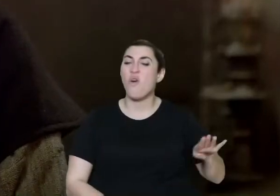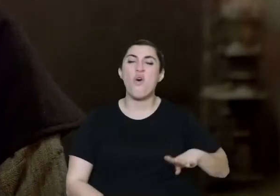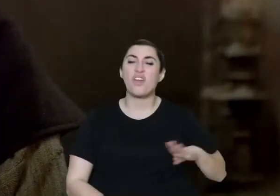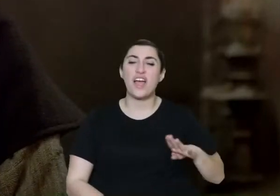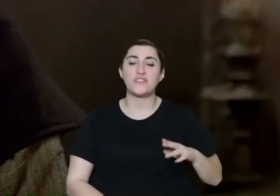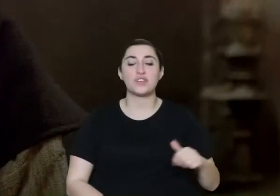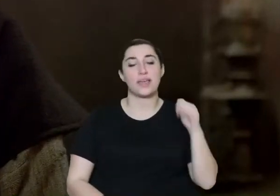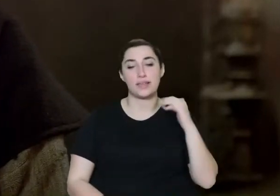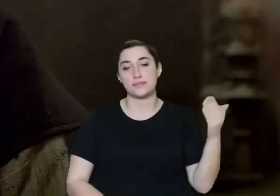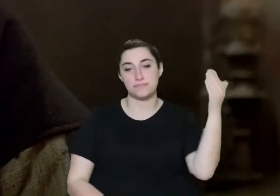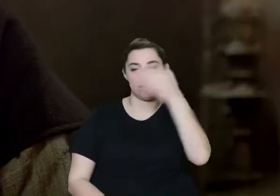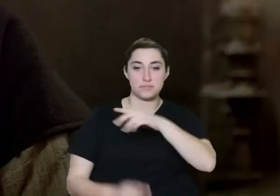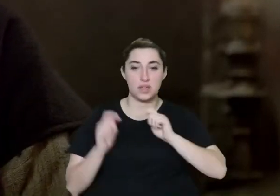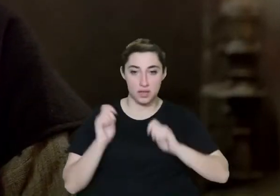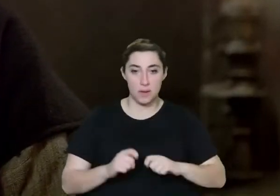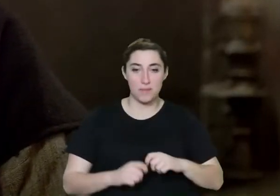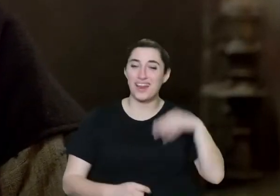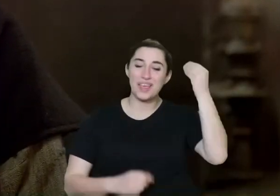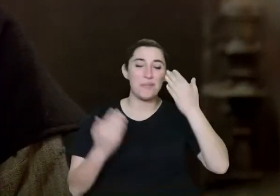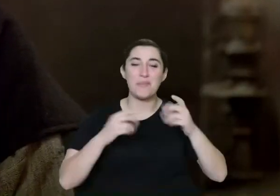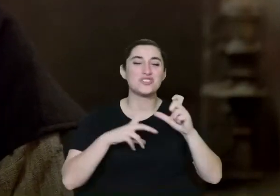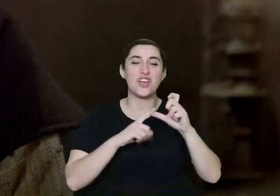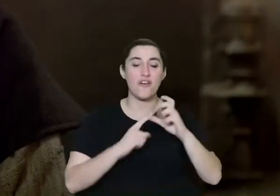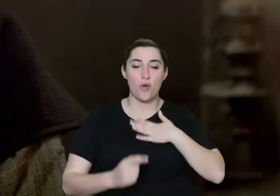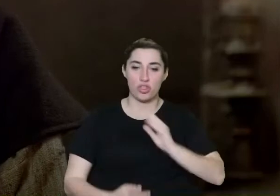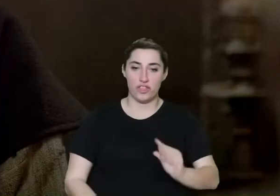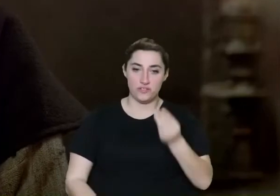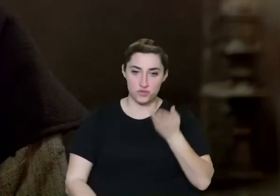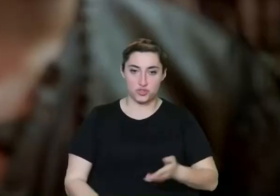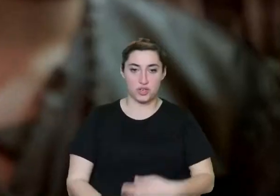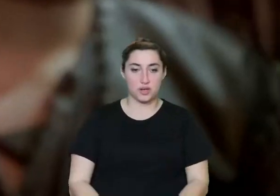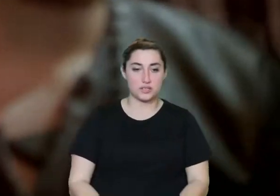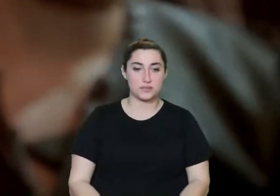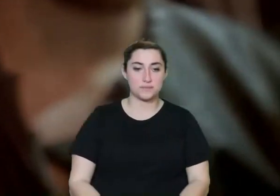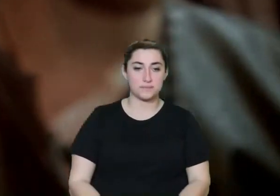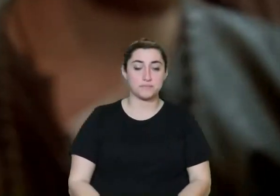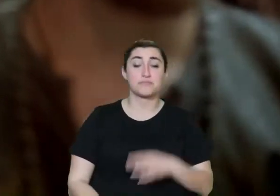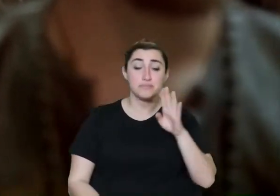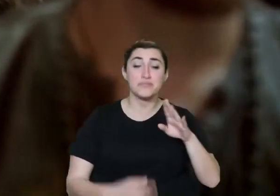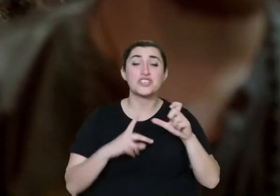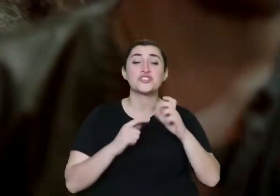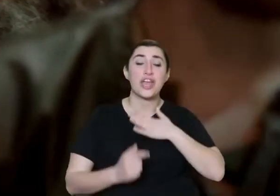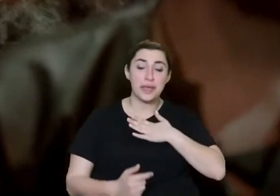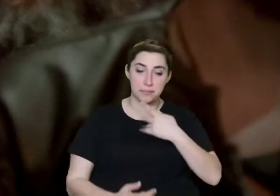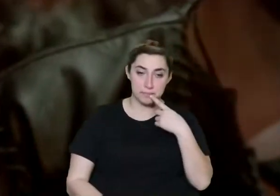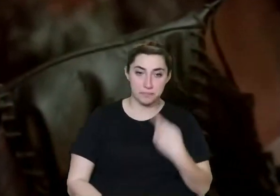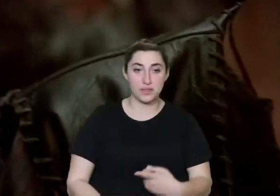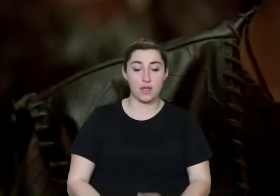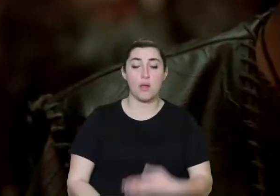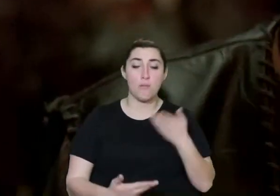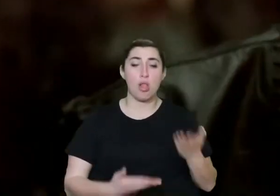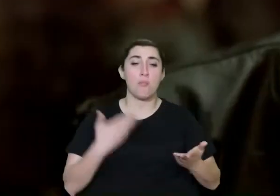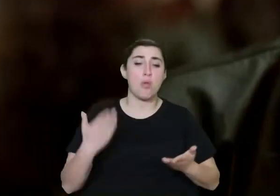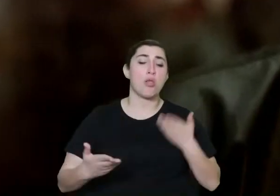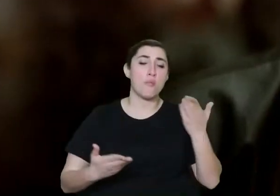Öğrencisi gerisin geri varır. İmam Şafii'nin huzuruna çıkar. Ey şeyhim der.